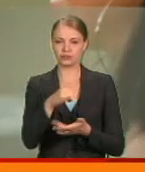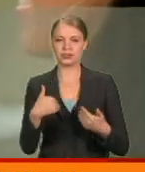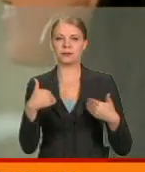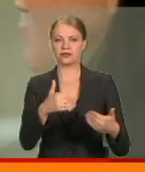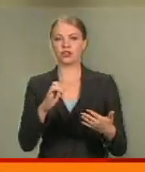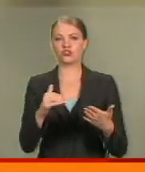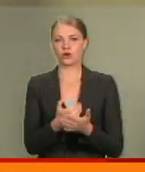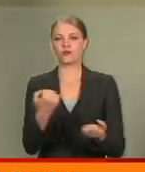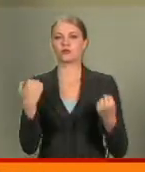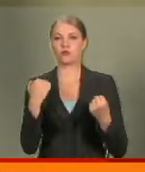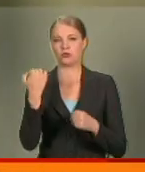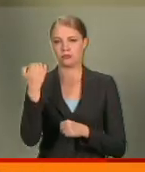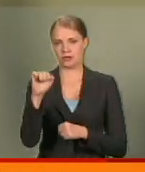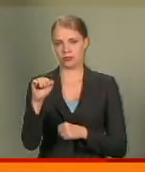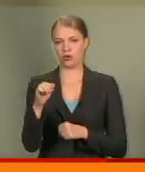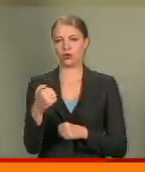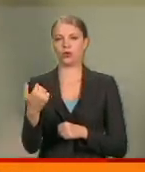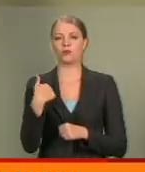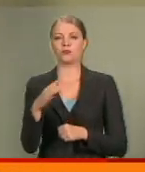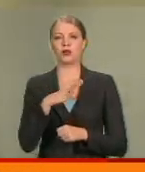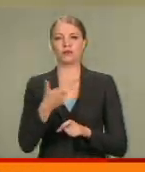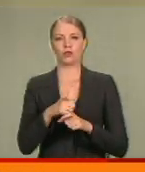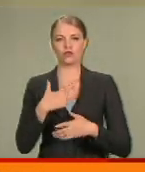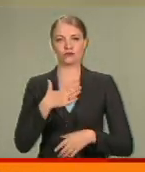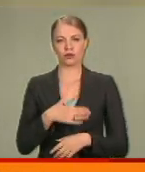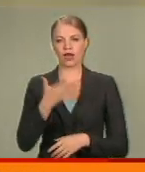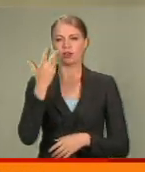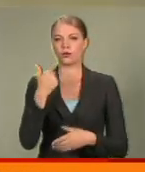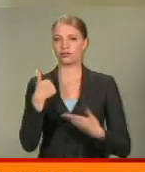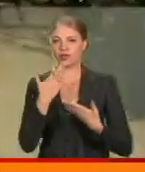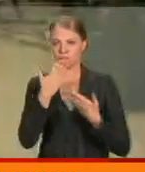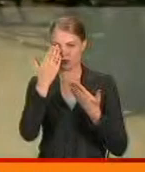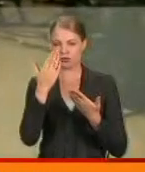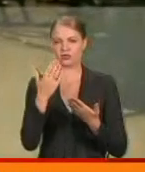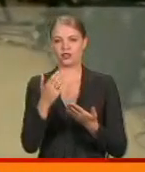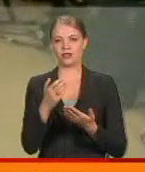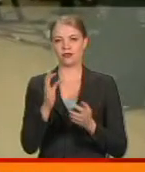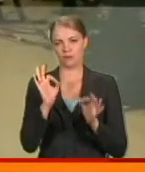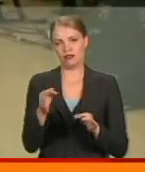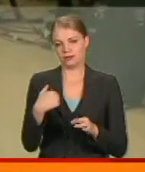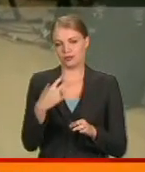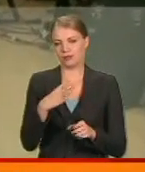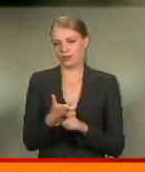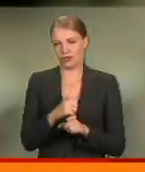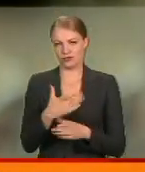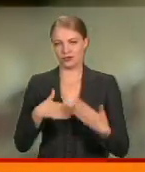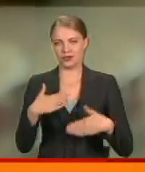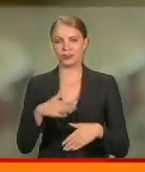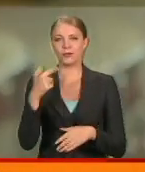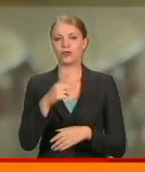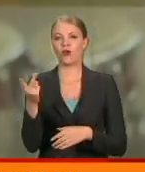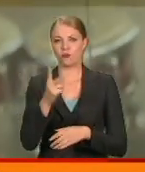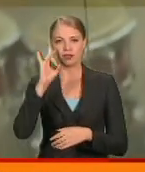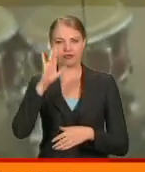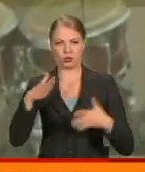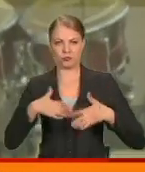з черговою спортивною перемогою. Мені було дуже приємно, коли я прочитала, взагалі, правда, мені було безумно приємно. Обидві